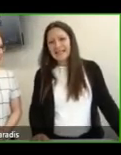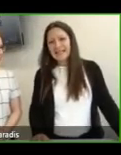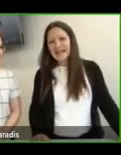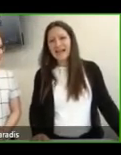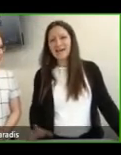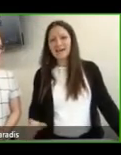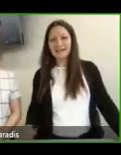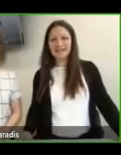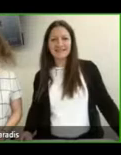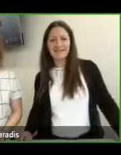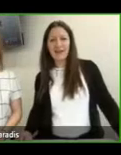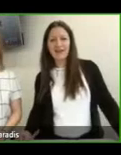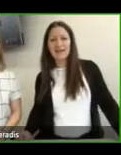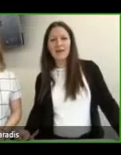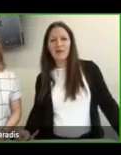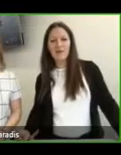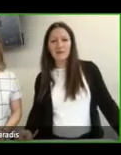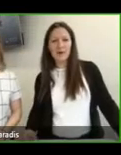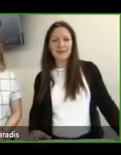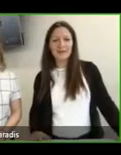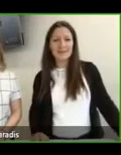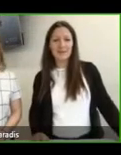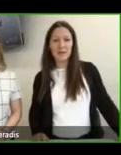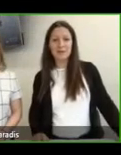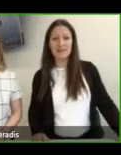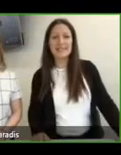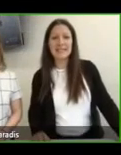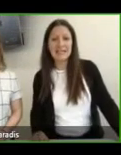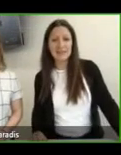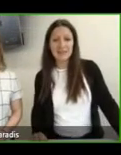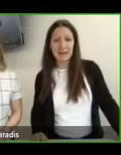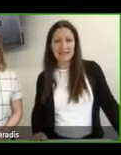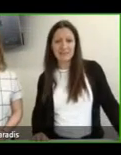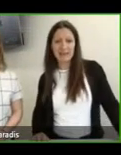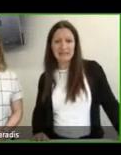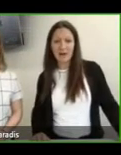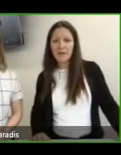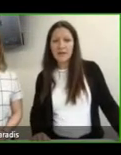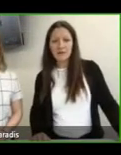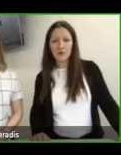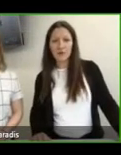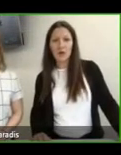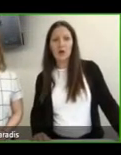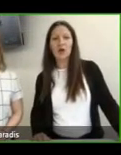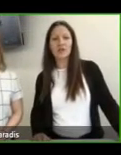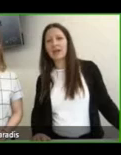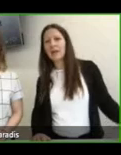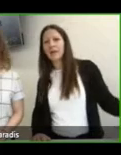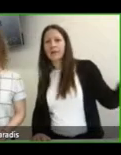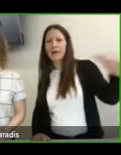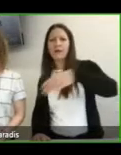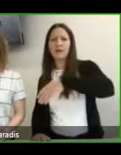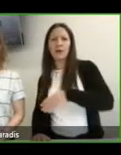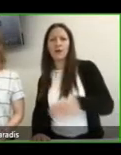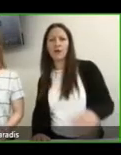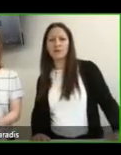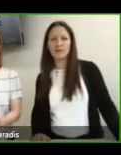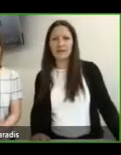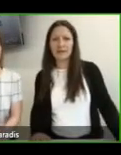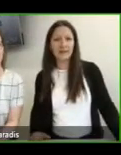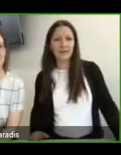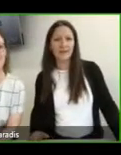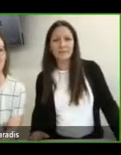lance. Alors, d'emblée, on va vous demander, s'il vous plaît, d'utiliser les outils de participation. Donc, le crochet, le cœur, la couleur que